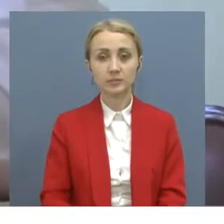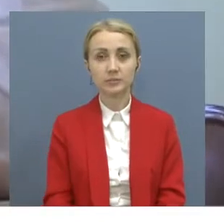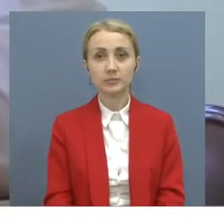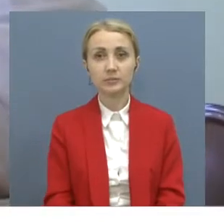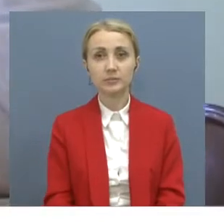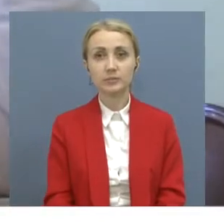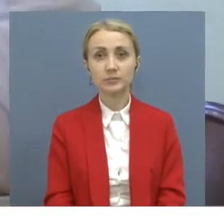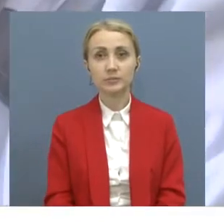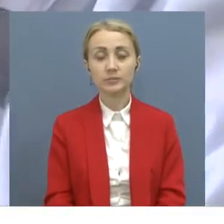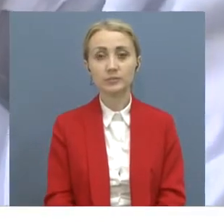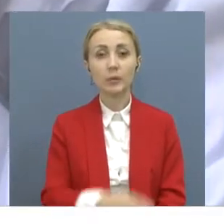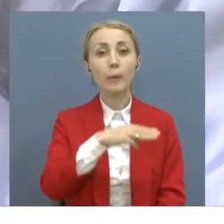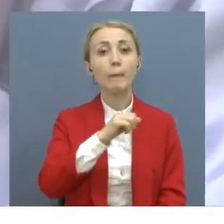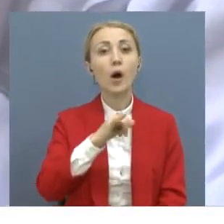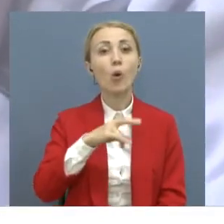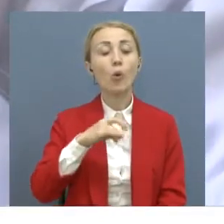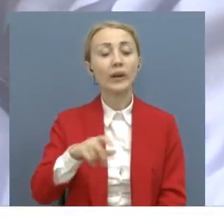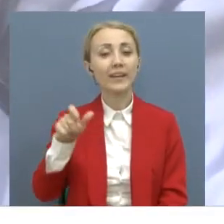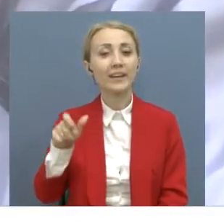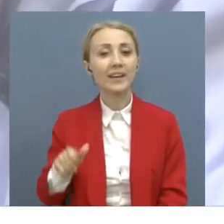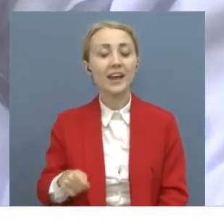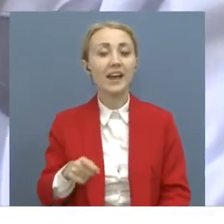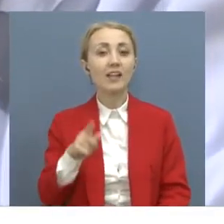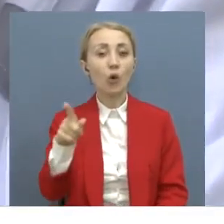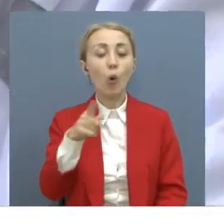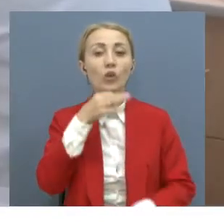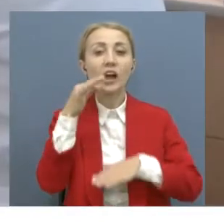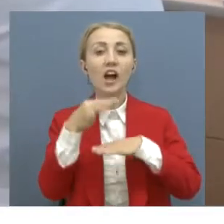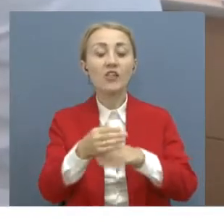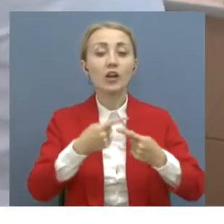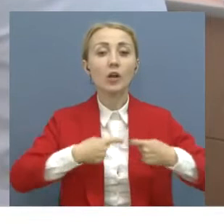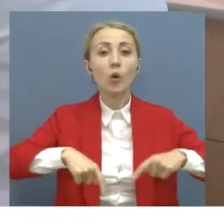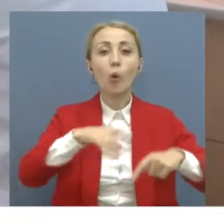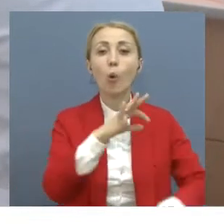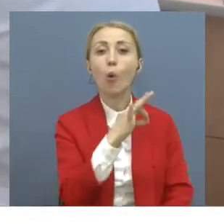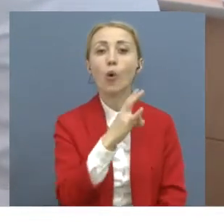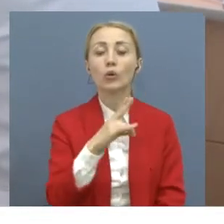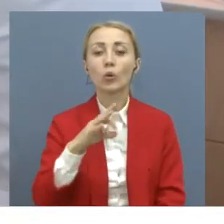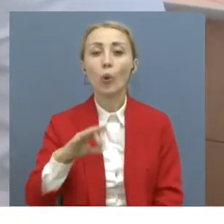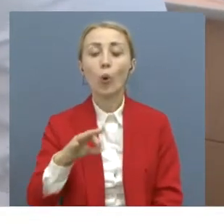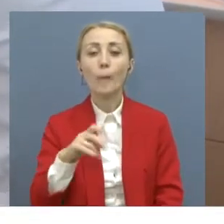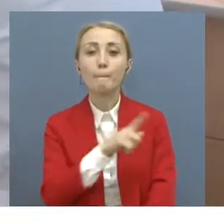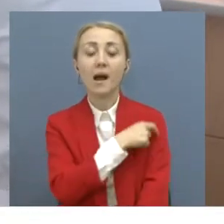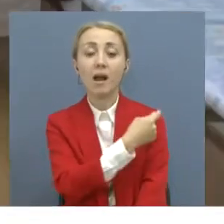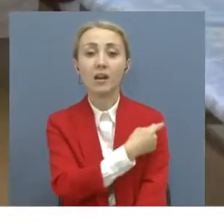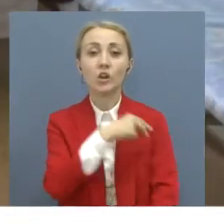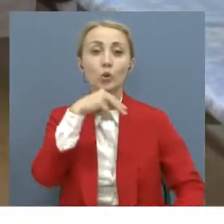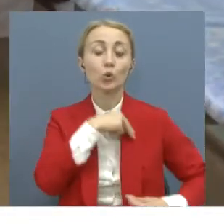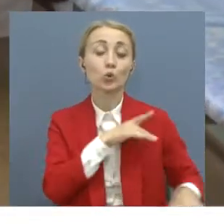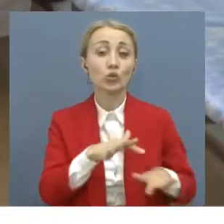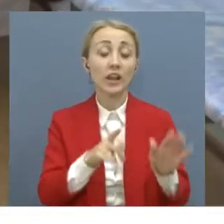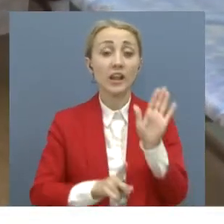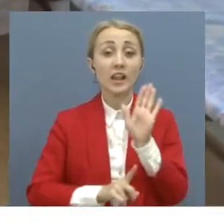онкология диспансеріндегі таракальды бөлімшесінің меңгерушісі. Еңбек жолын Нұрсұлтан қаласындағы туберкулезге қарсы күрес диспансерінің